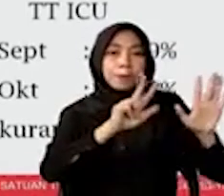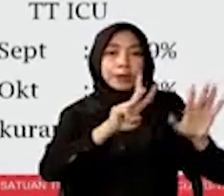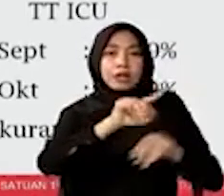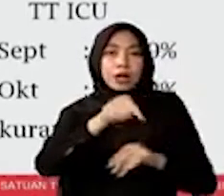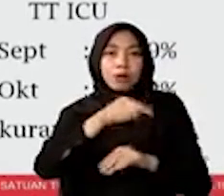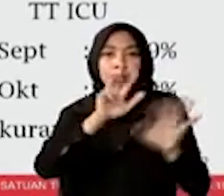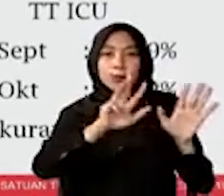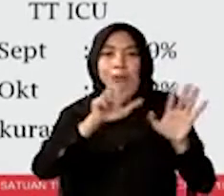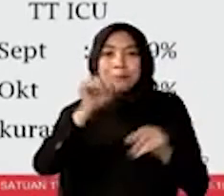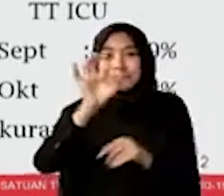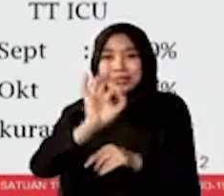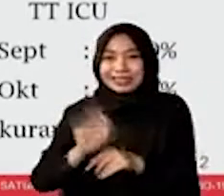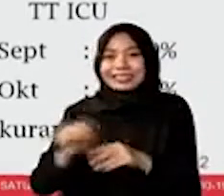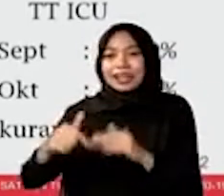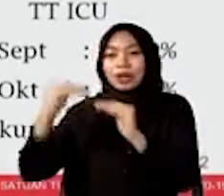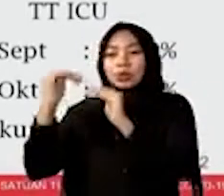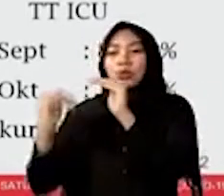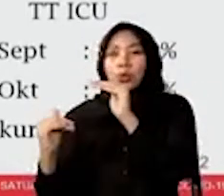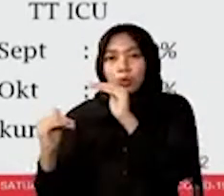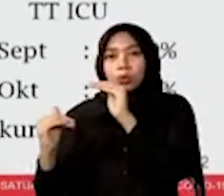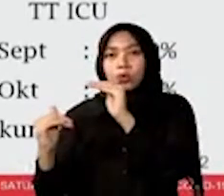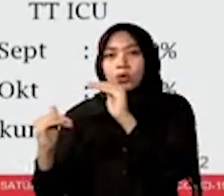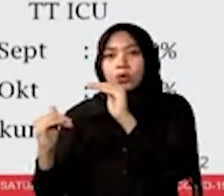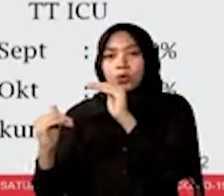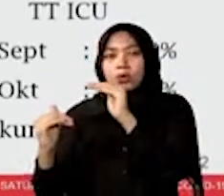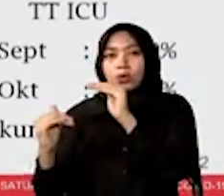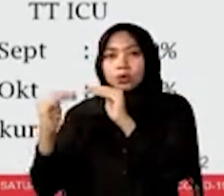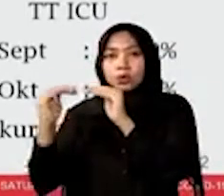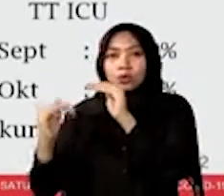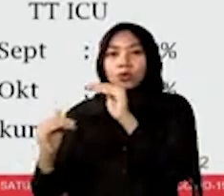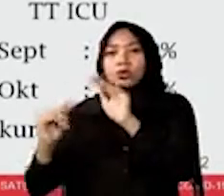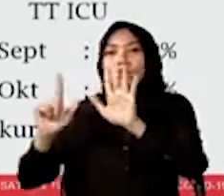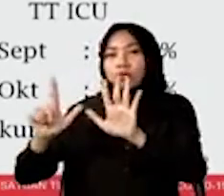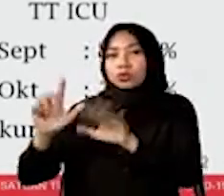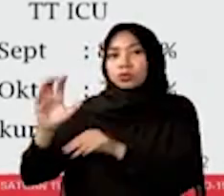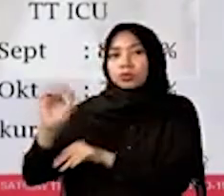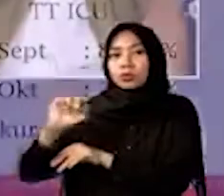82,99% sekarang sudah berada pada posisi